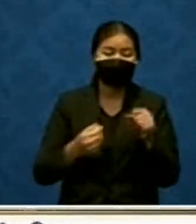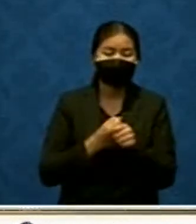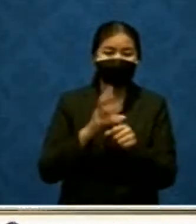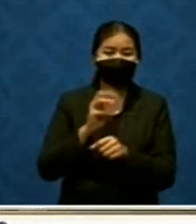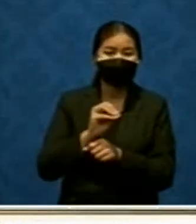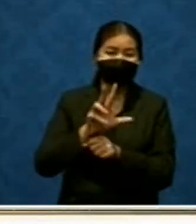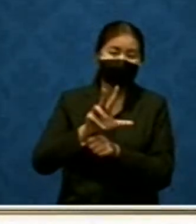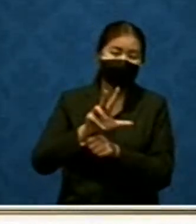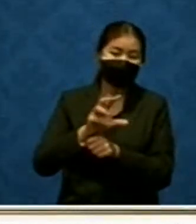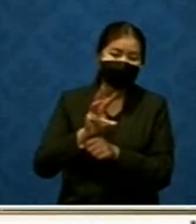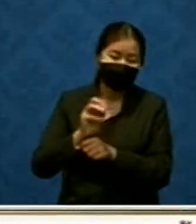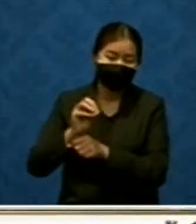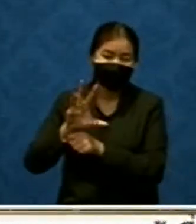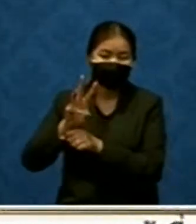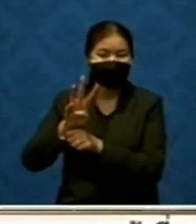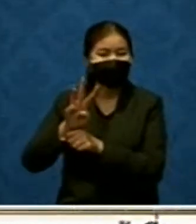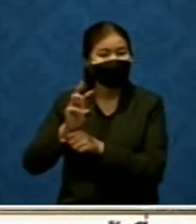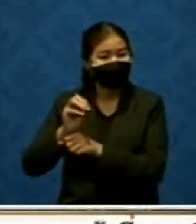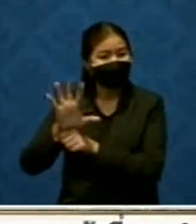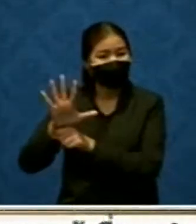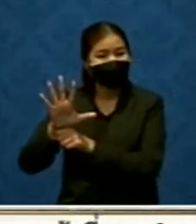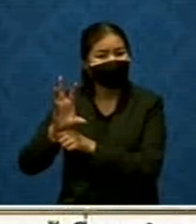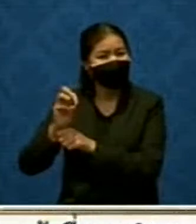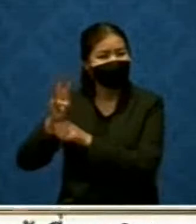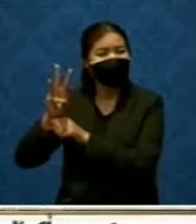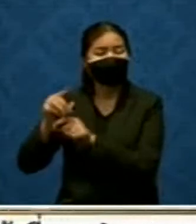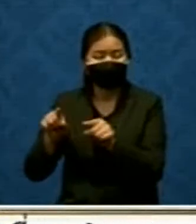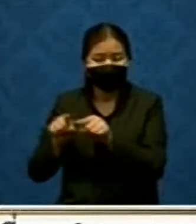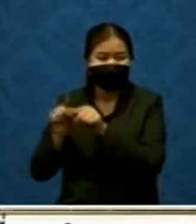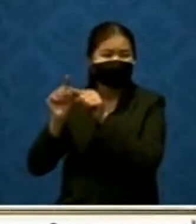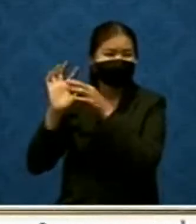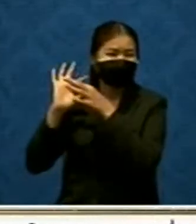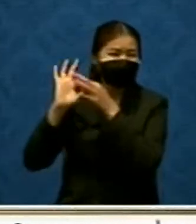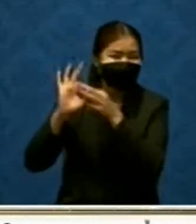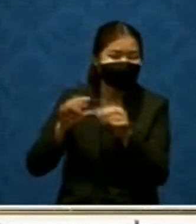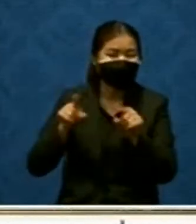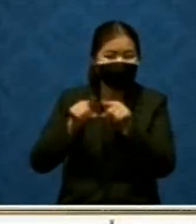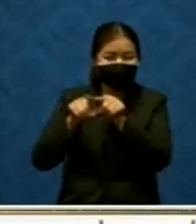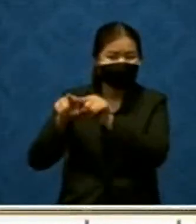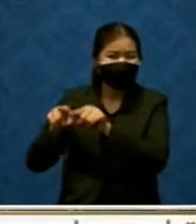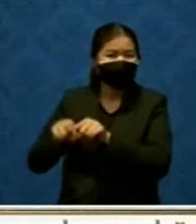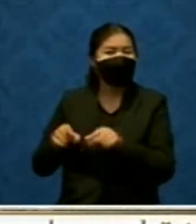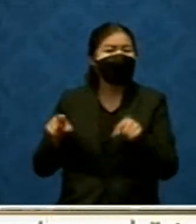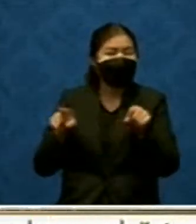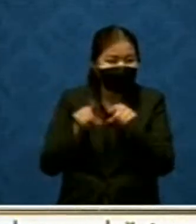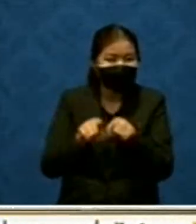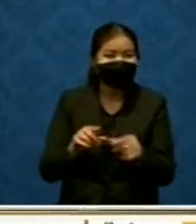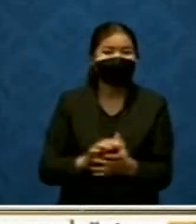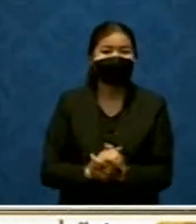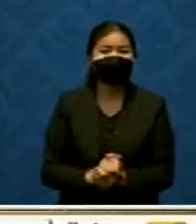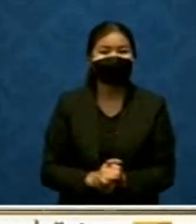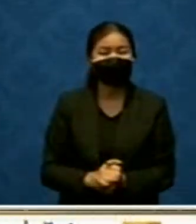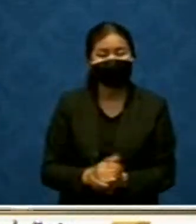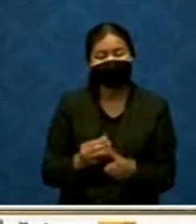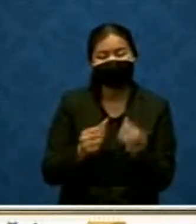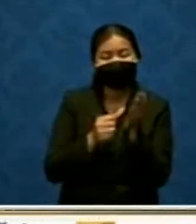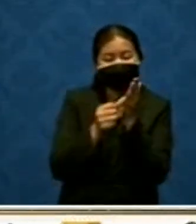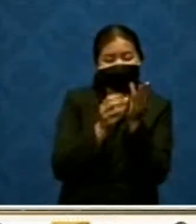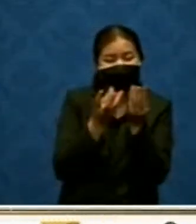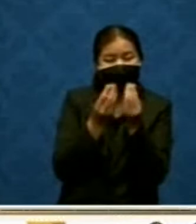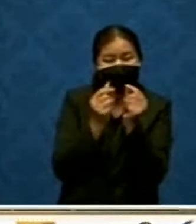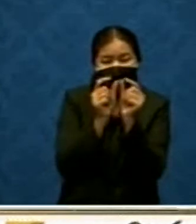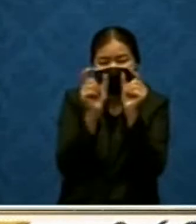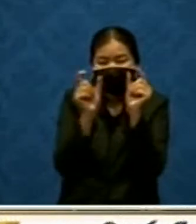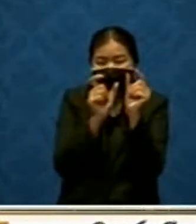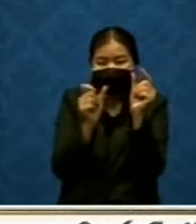6 4 6 5 6 6เหมือนกันเป็ะกรอบมายังไใส่ตวเลขเขาไปเทานั้นเพิ่มนิดหน่อย เดียวสำนกงบจะ